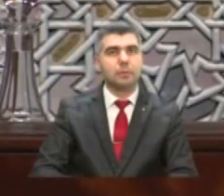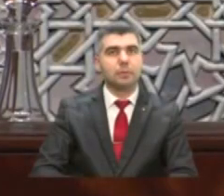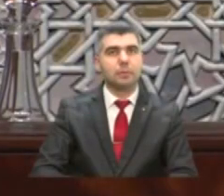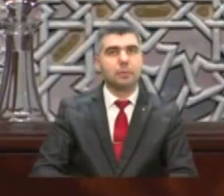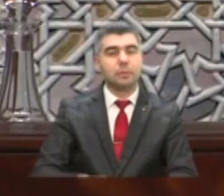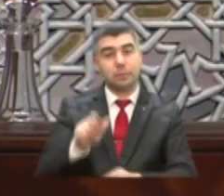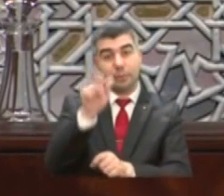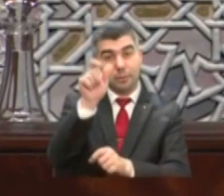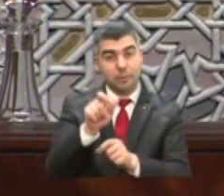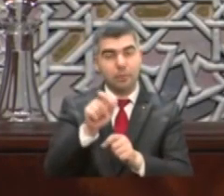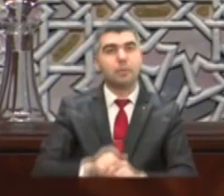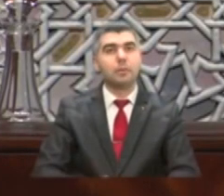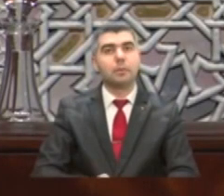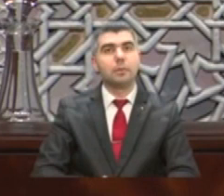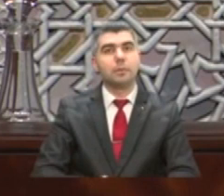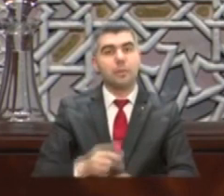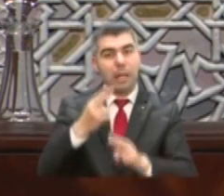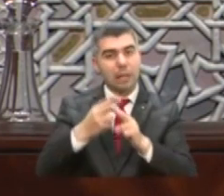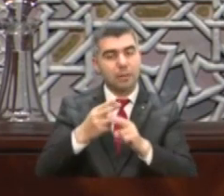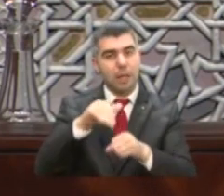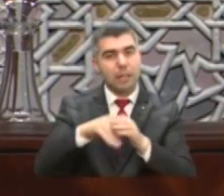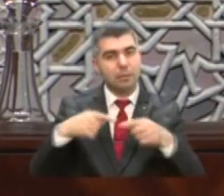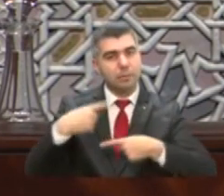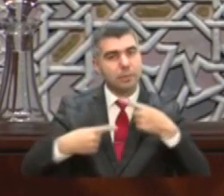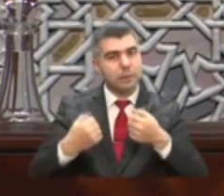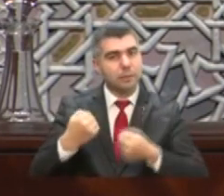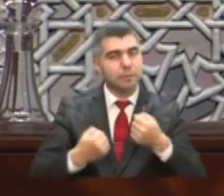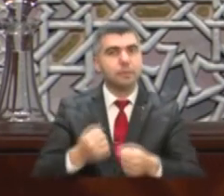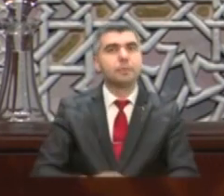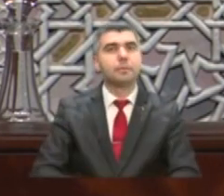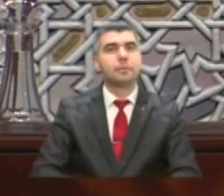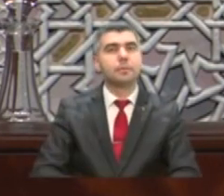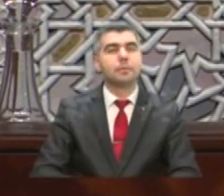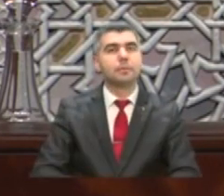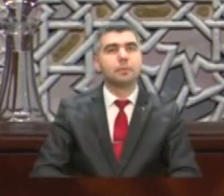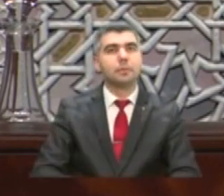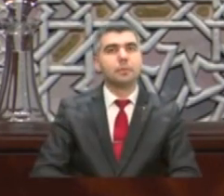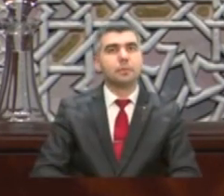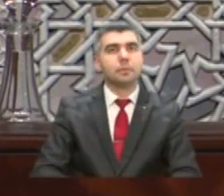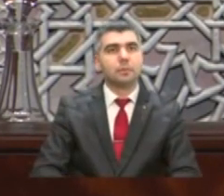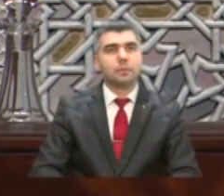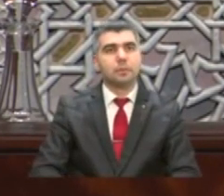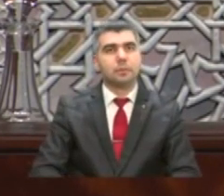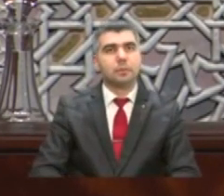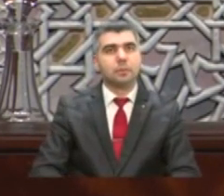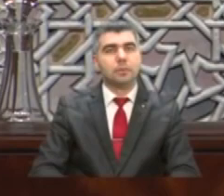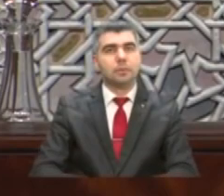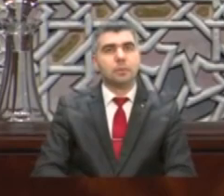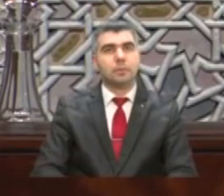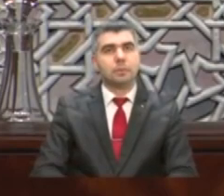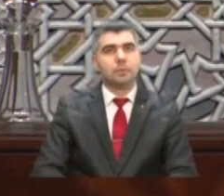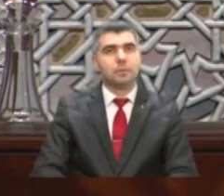الكلمة الآن باسم فريق الأسرة والمعاصرين للسيد النائب محمد بودرار.